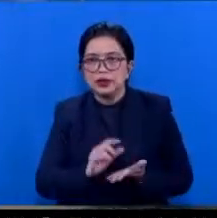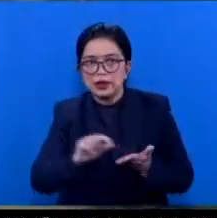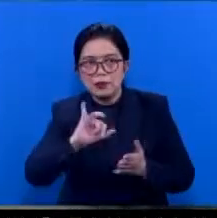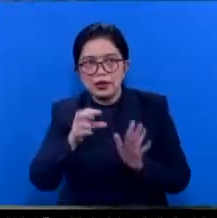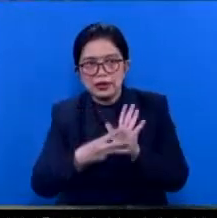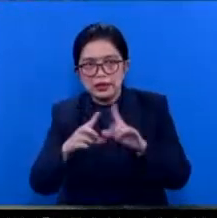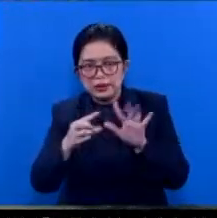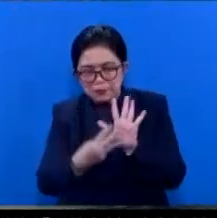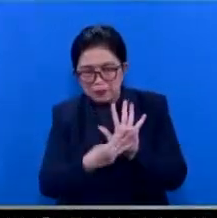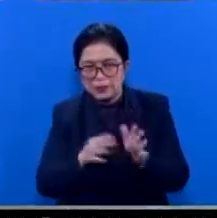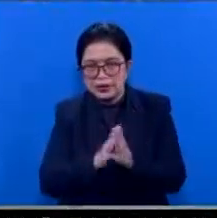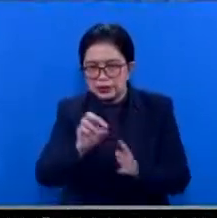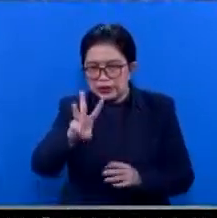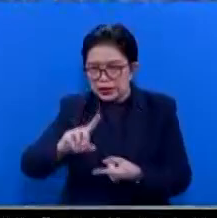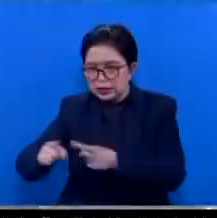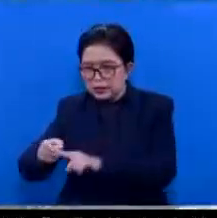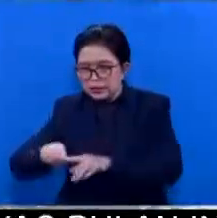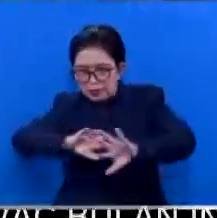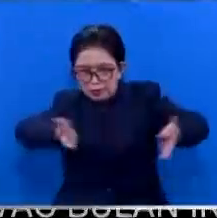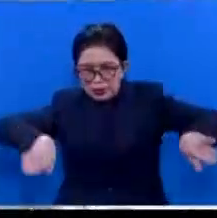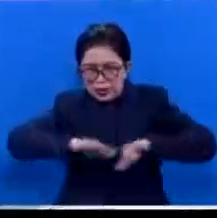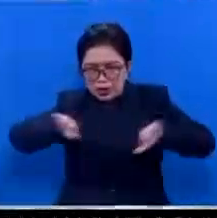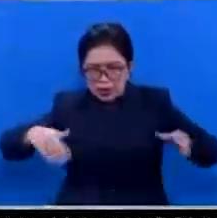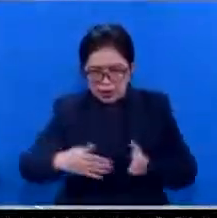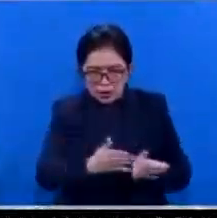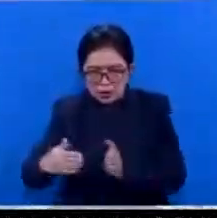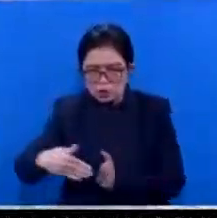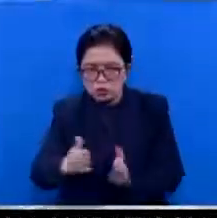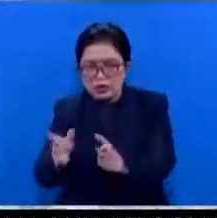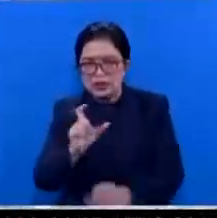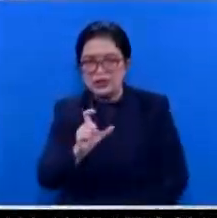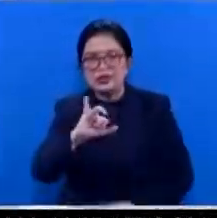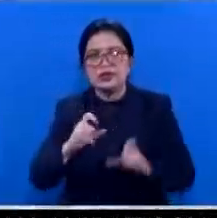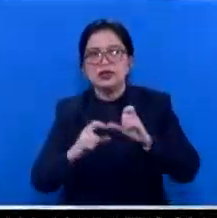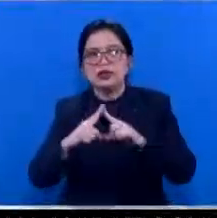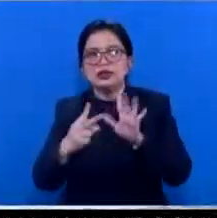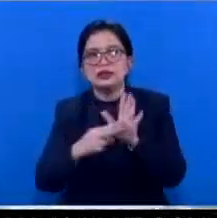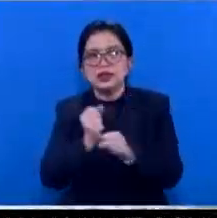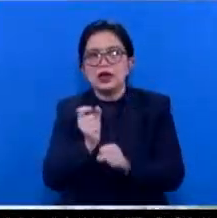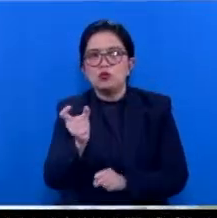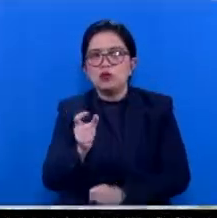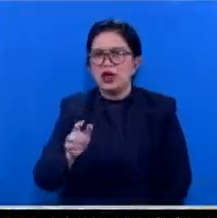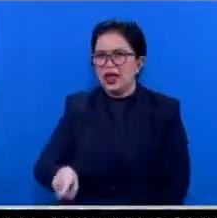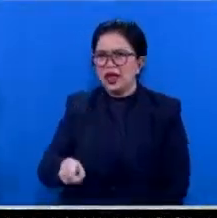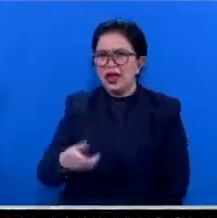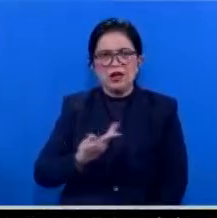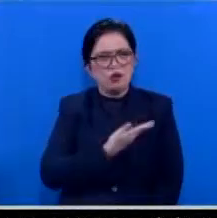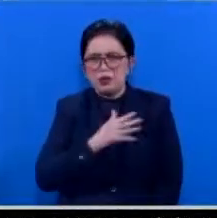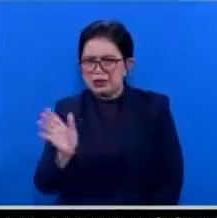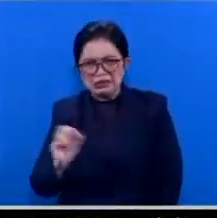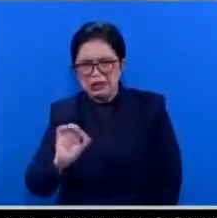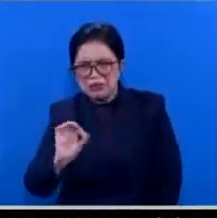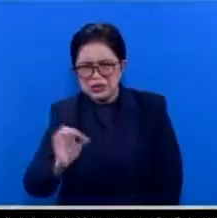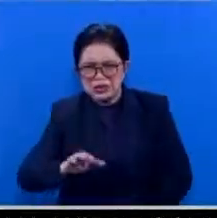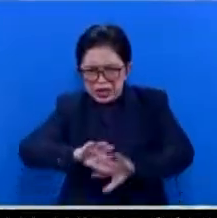tiga rekannya berenang di aliran sungai Cisangu. Belakangan diketahui korban tidak bisa berenang sehingga tubuhnya hanyut terbawa